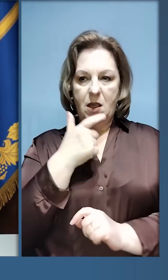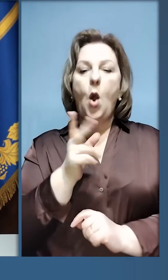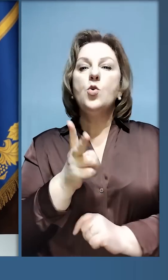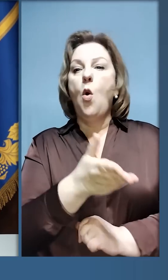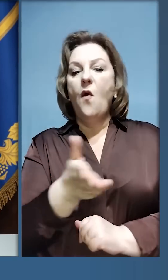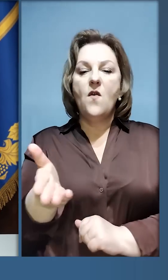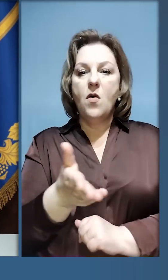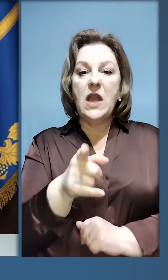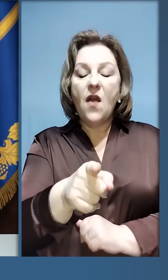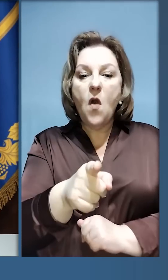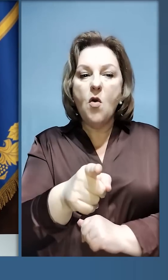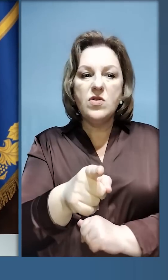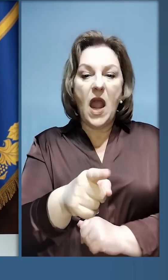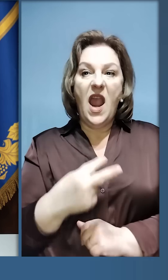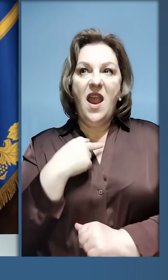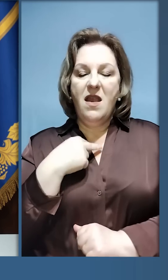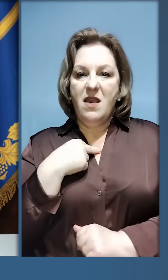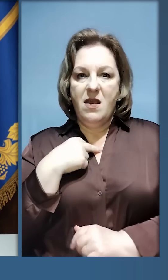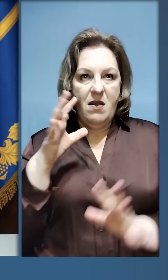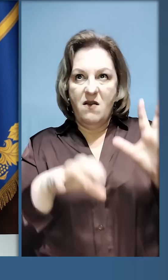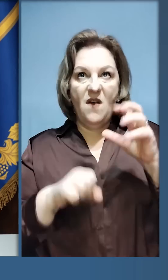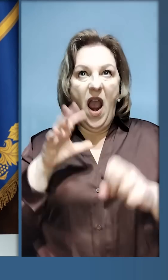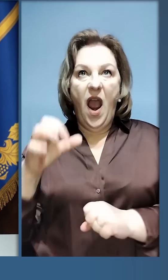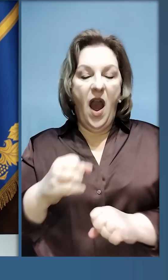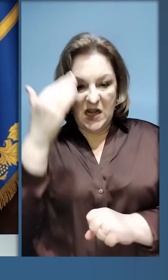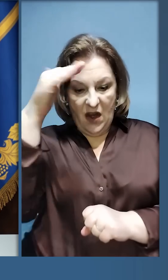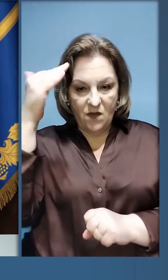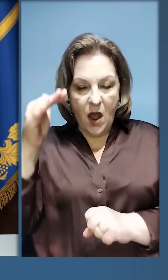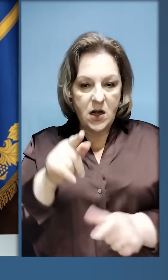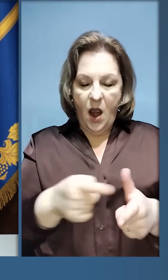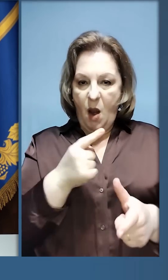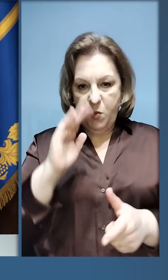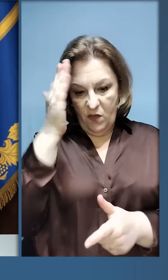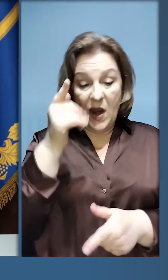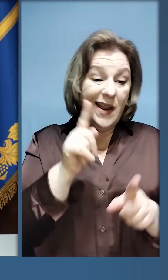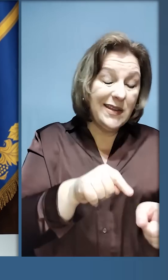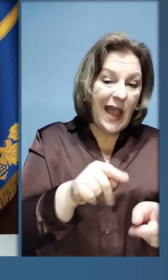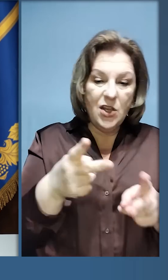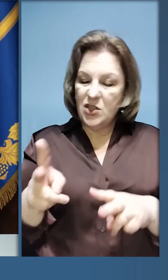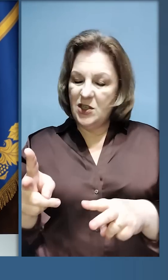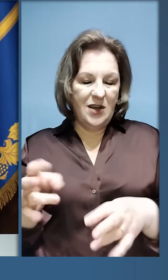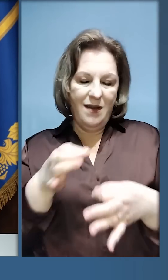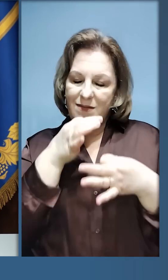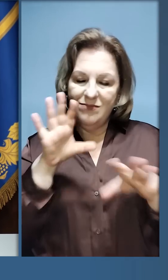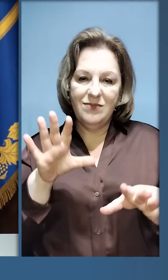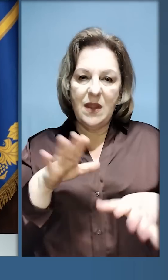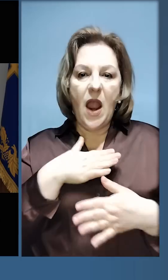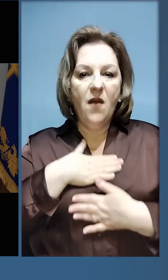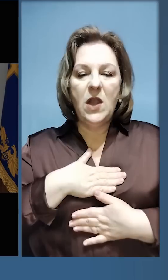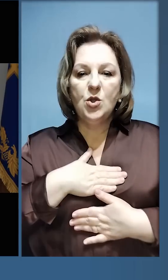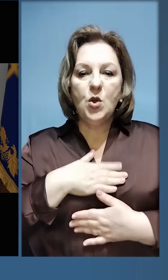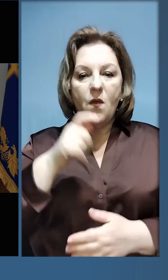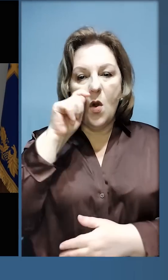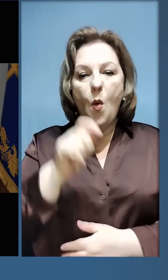Вони варвари або з глузду з'їхали. На жаль, і те, і інше не влаштовує Україну. From the